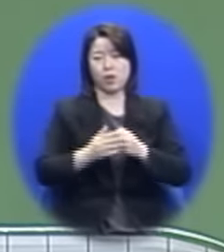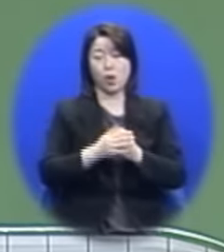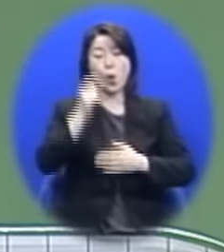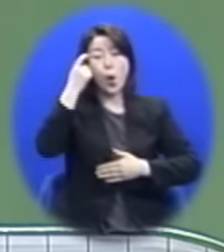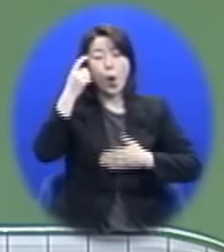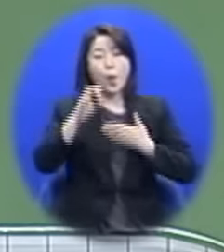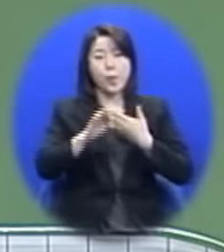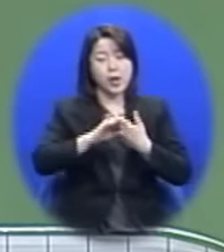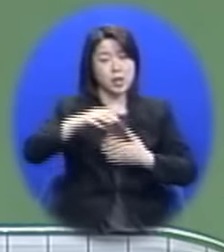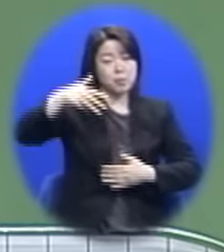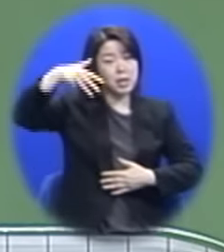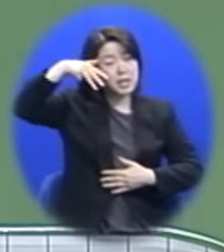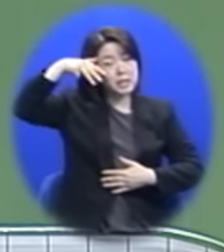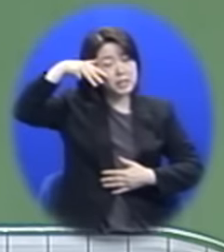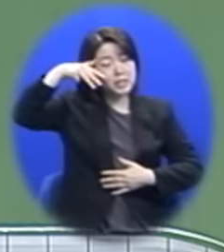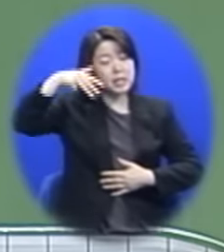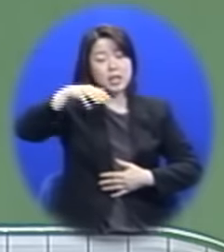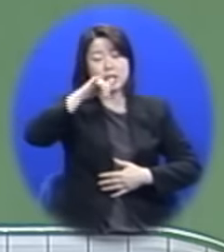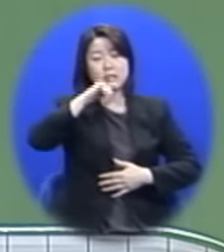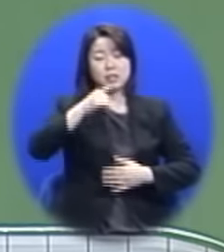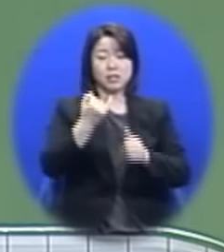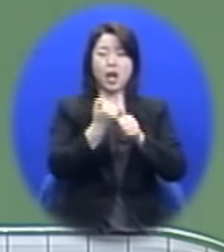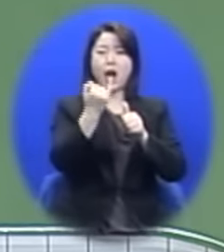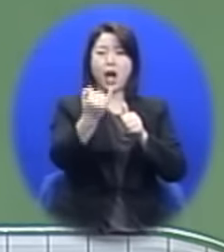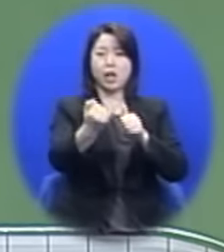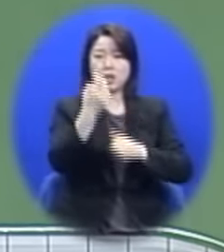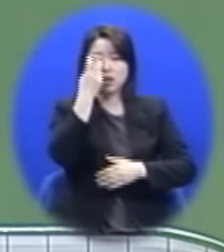치매에 걸린 아내를 돌보기 위해서.